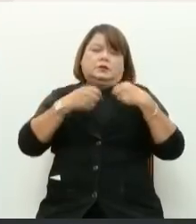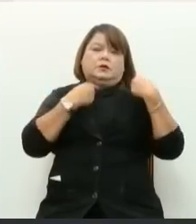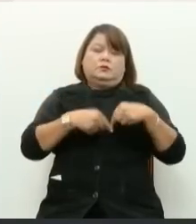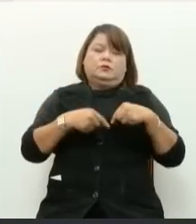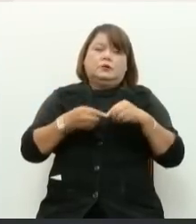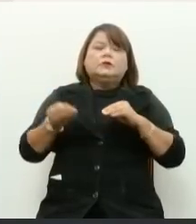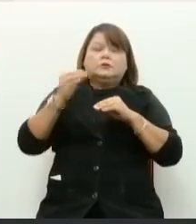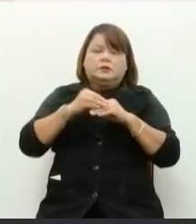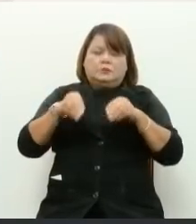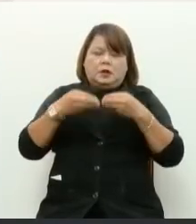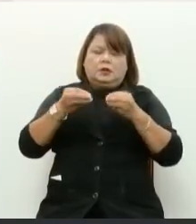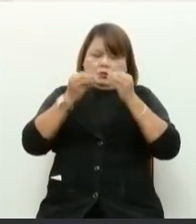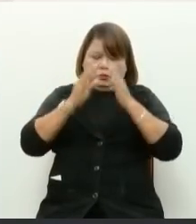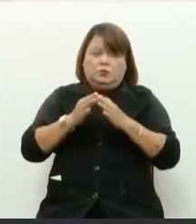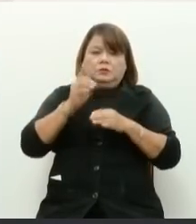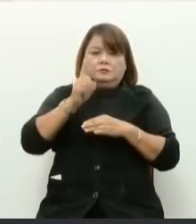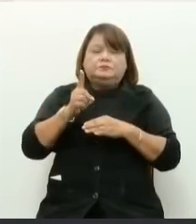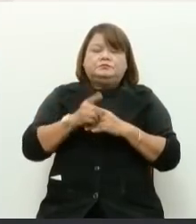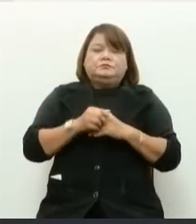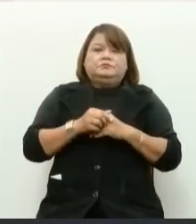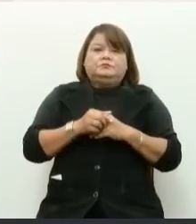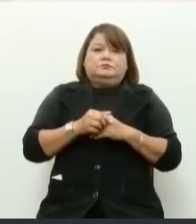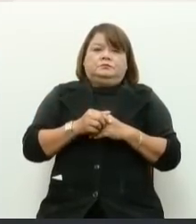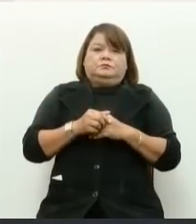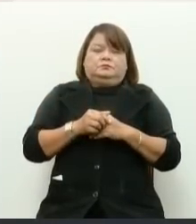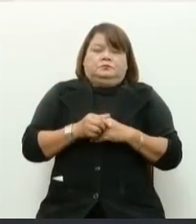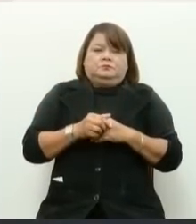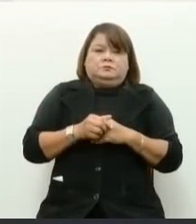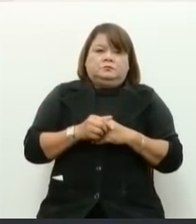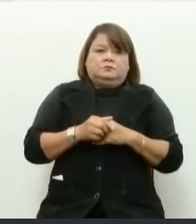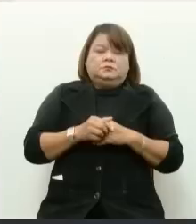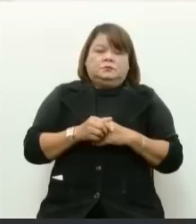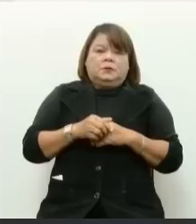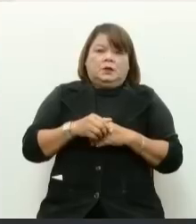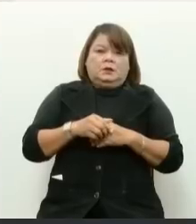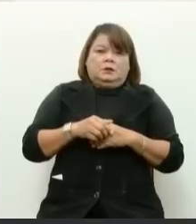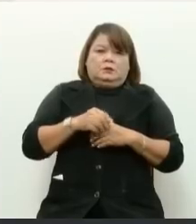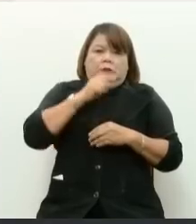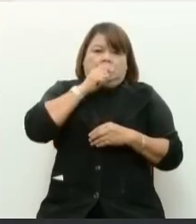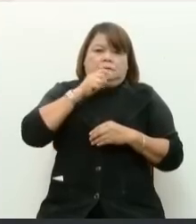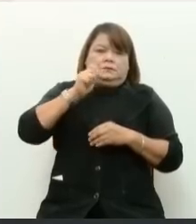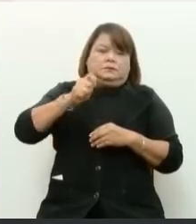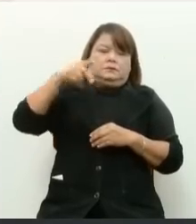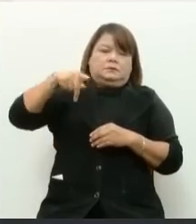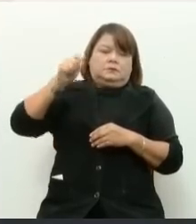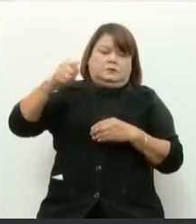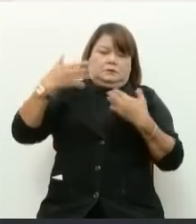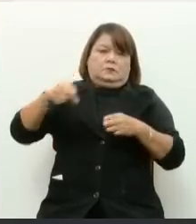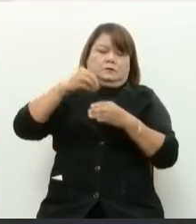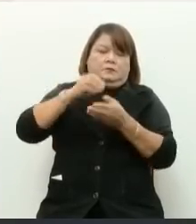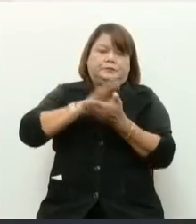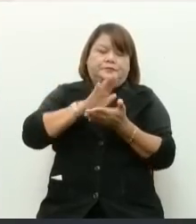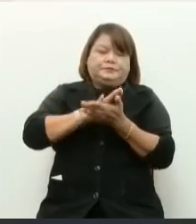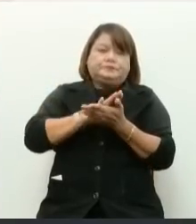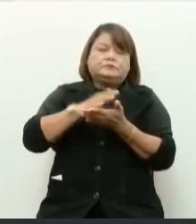ให้ครูท่านเป็นเขาเรียกว่าเป็นเจ้าหน้าที่ DPA อยู่แล้วในโรงเรียนแต่ว่าท่านก็อาจมอบหมายได้หรือท่านผอ.เขตก็เช่นเดียวกัน